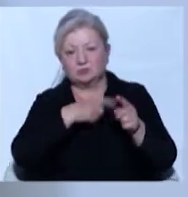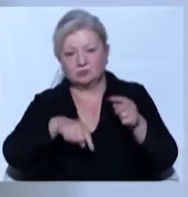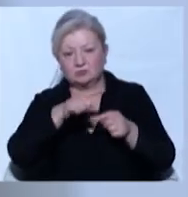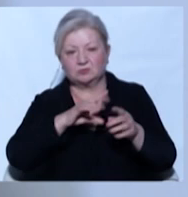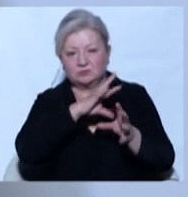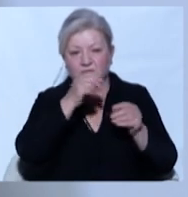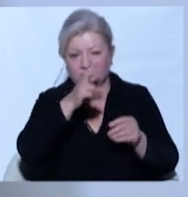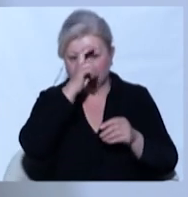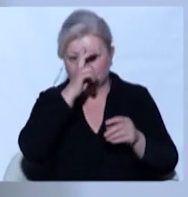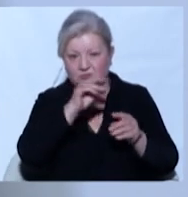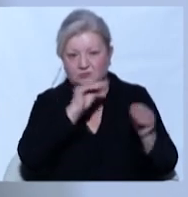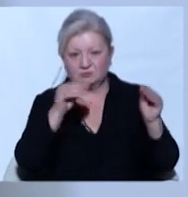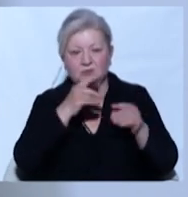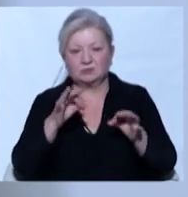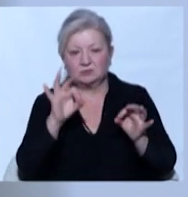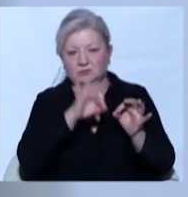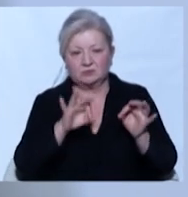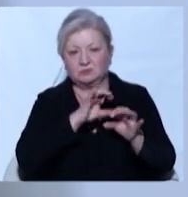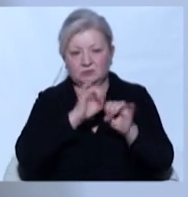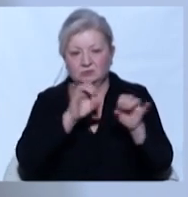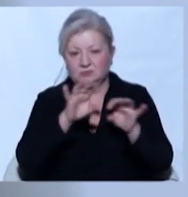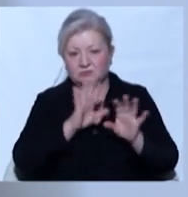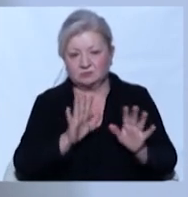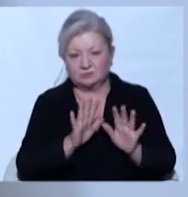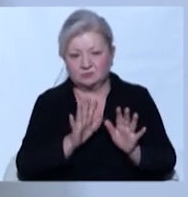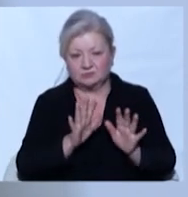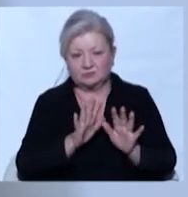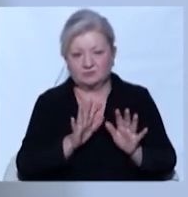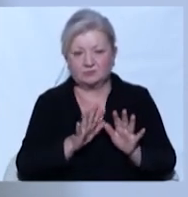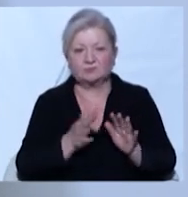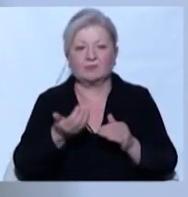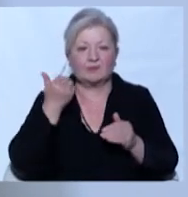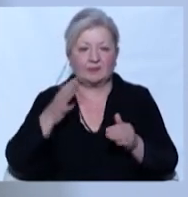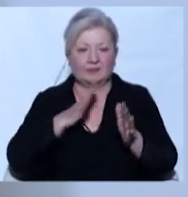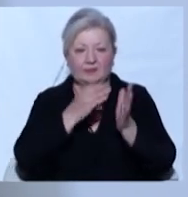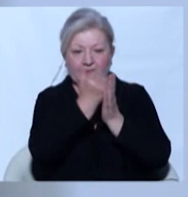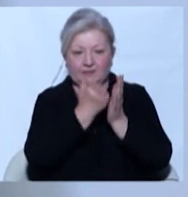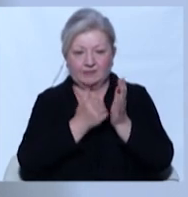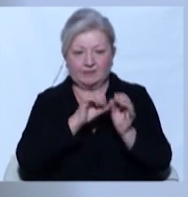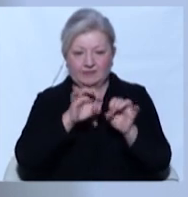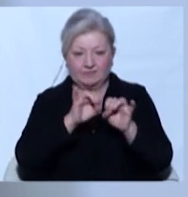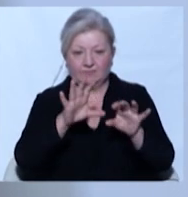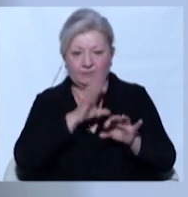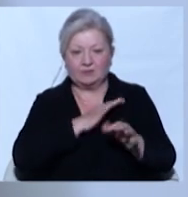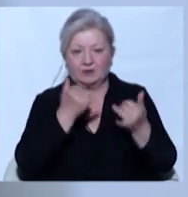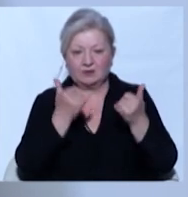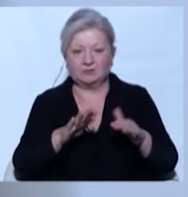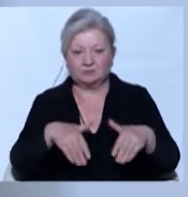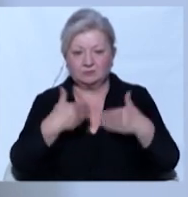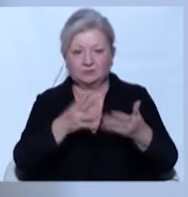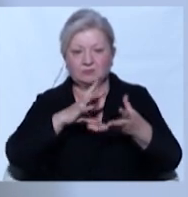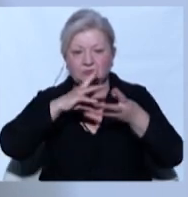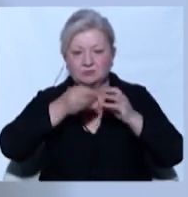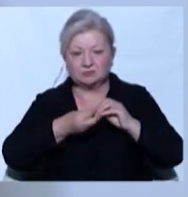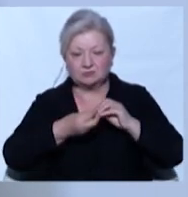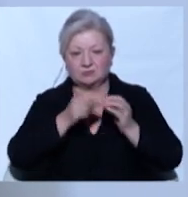ქვეყნებამდე. მე ქვეყნებზე დღეს, რა თქმა უნდა, არ ვისაუბრებდი, იმიტომ რომ ჩვენ ამას შევეხეთ ტელეგაკვეთილების ფორმატში და ახლა კი გთავაზობთ შემაჯამებელ